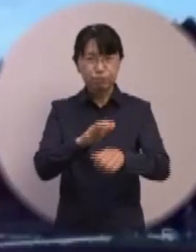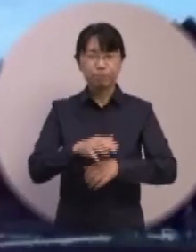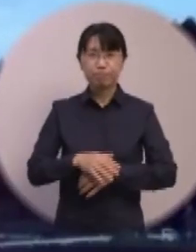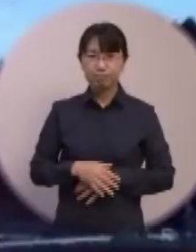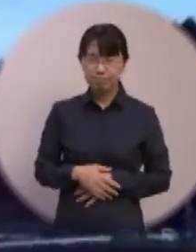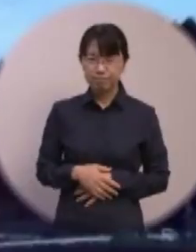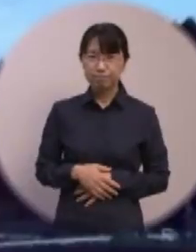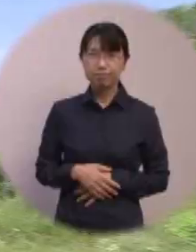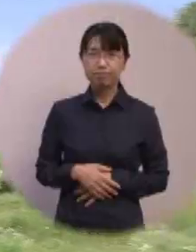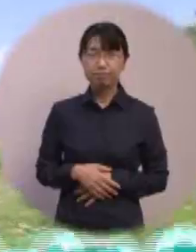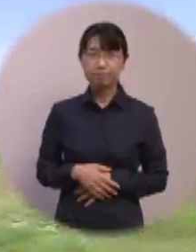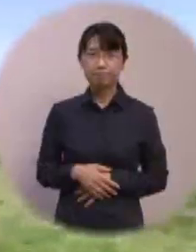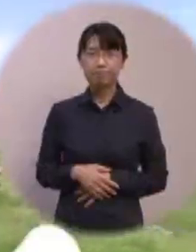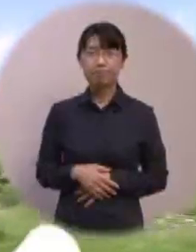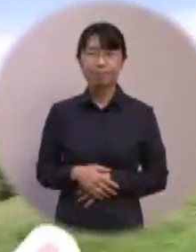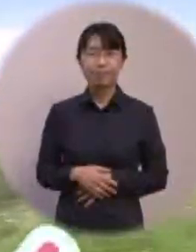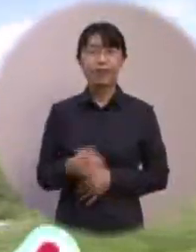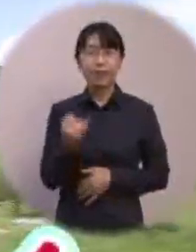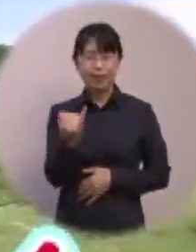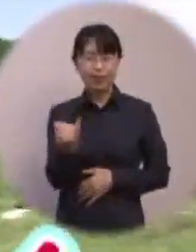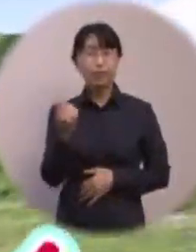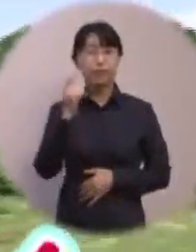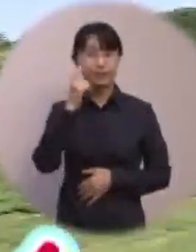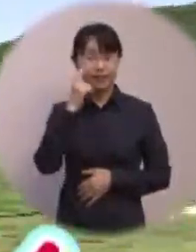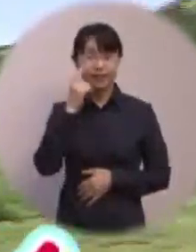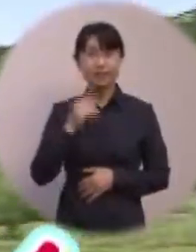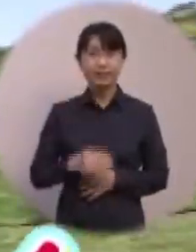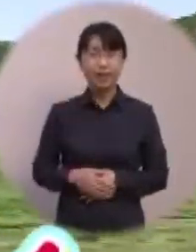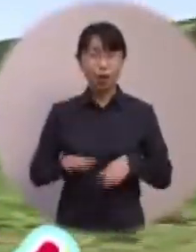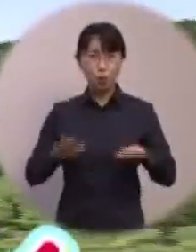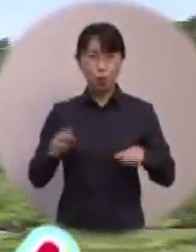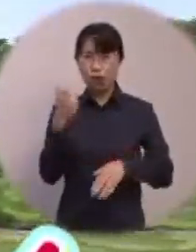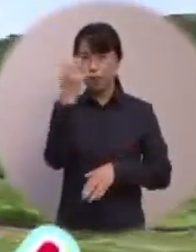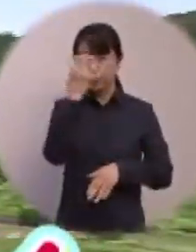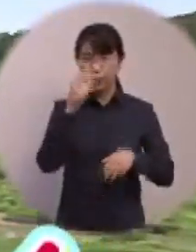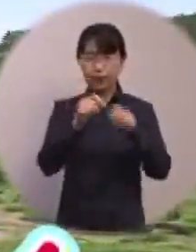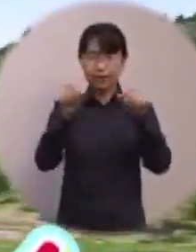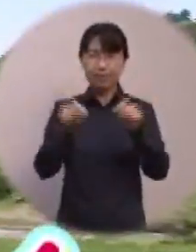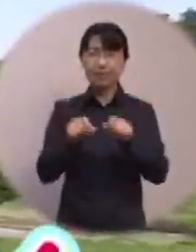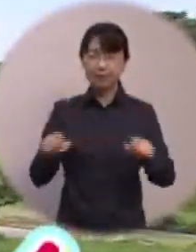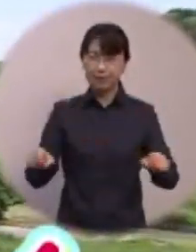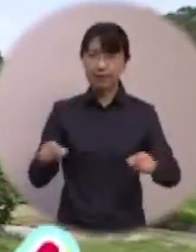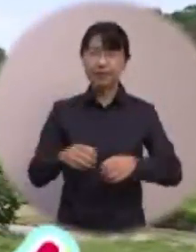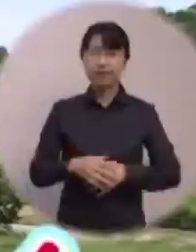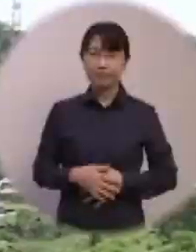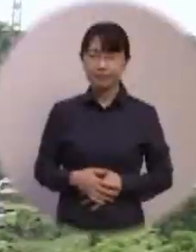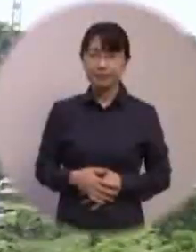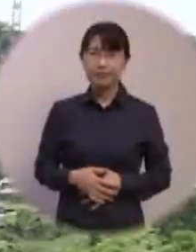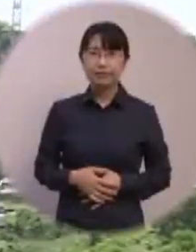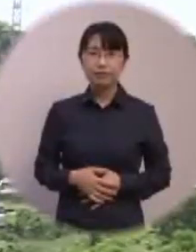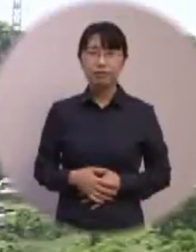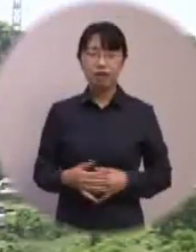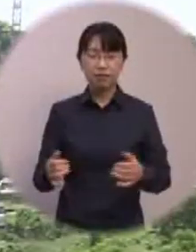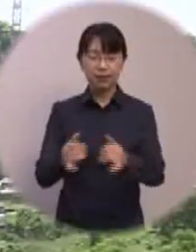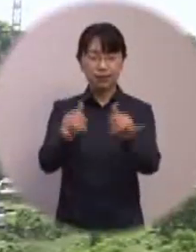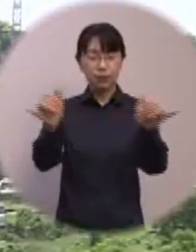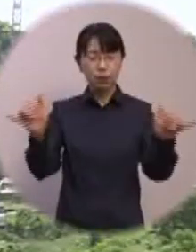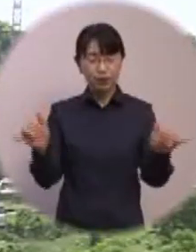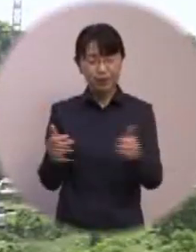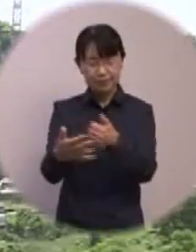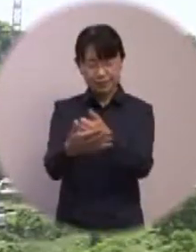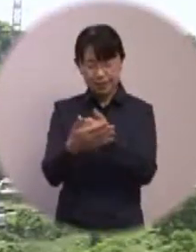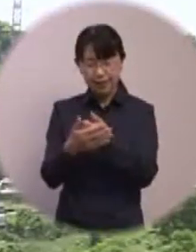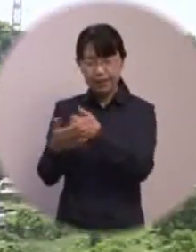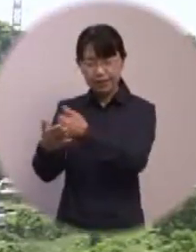。人水愛、今回の調査結果は、 多くの人に支え